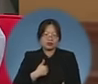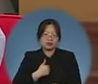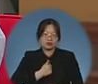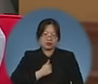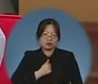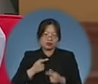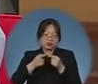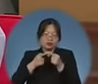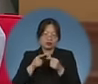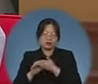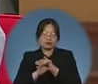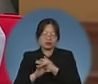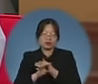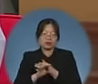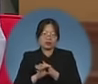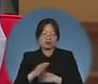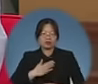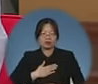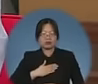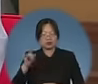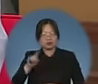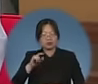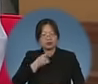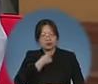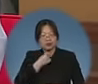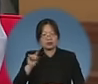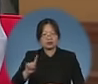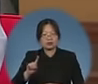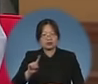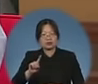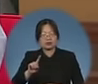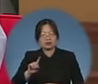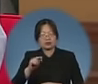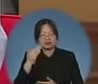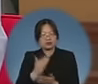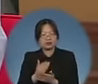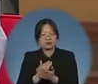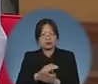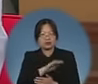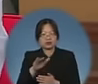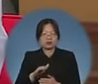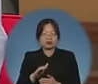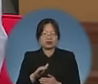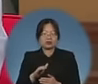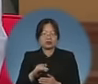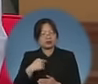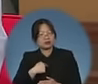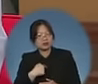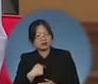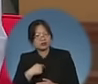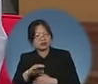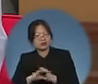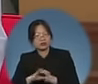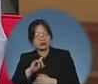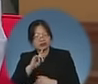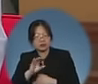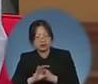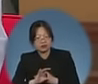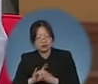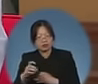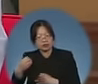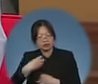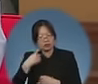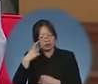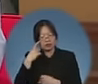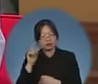아이덴티티가 최우선적이면 사실 내가 뭘 하고 싶고 하고 싶은 것보다 우리는 주춤, 내가 이걸 하면 이 말을 하면 뭐라